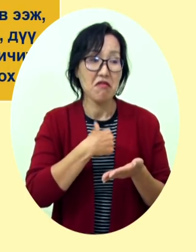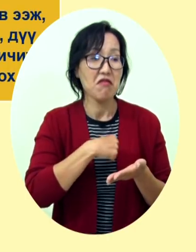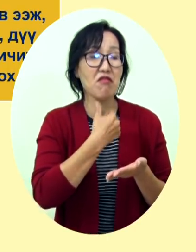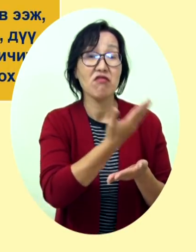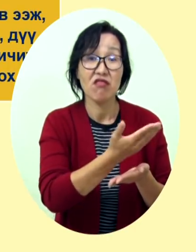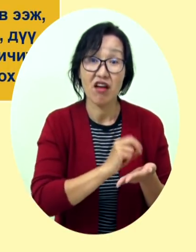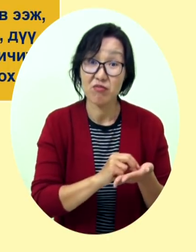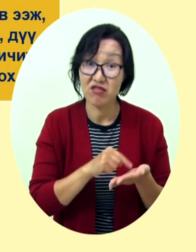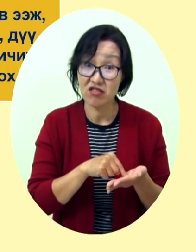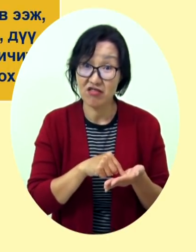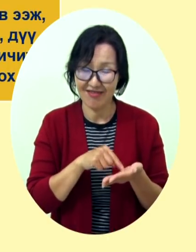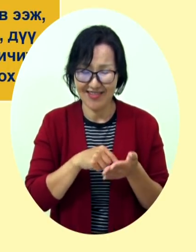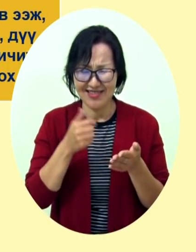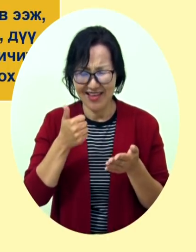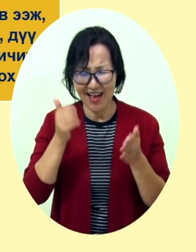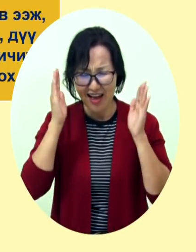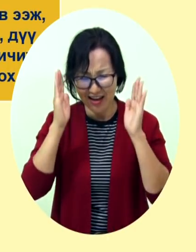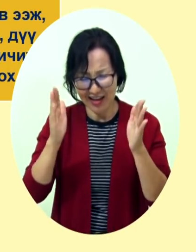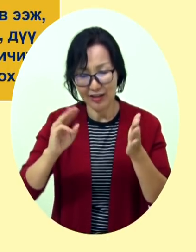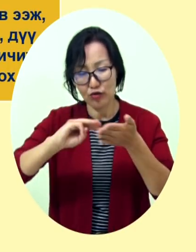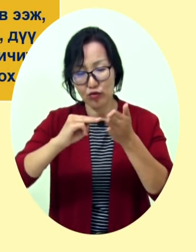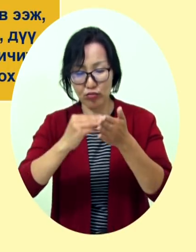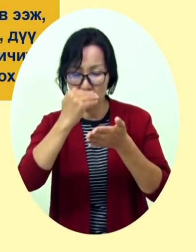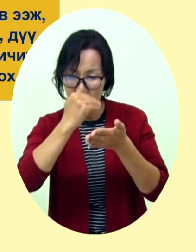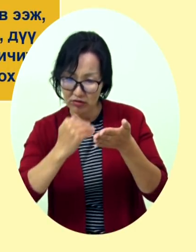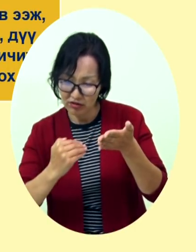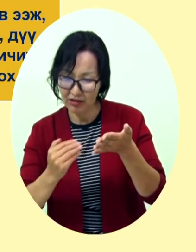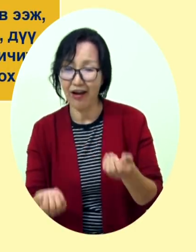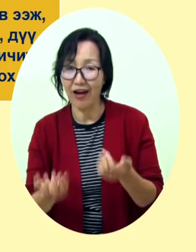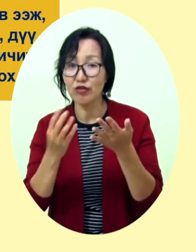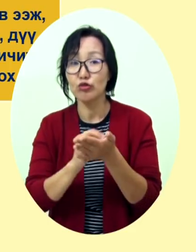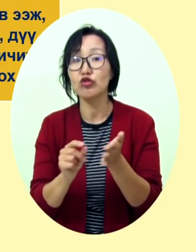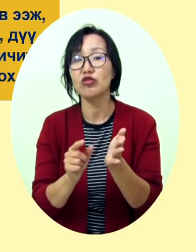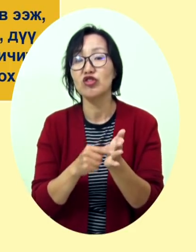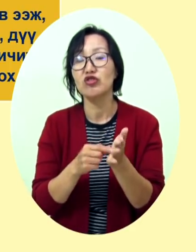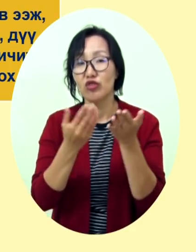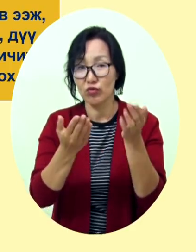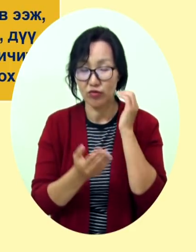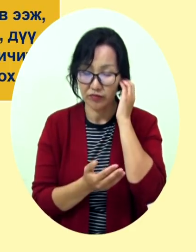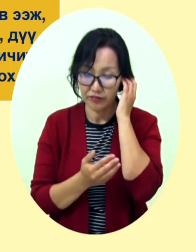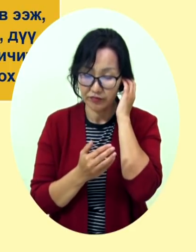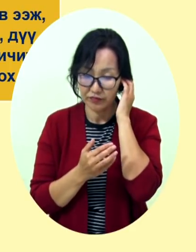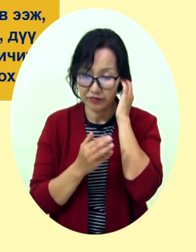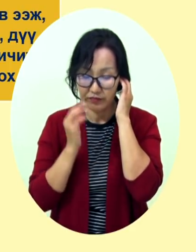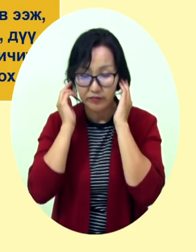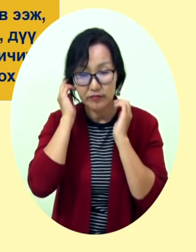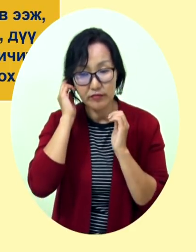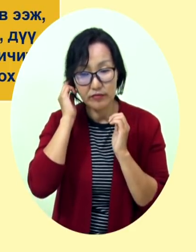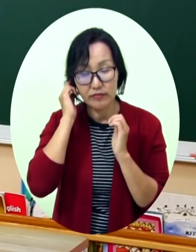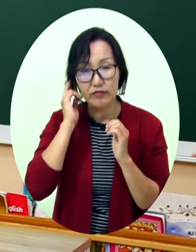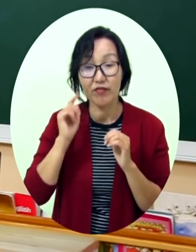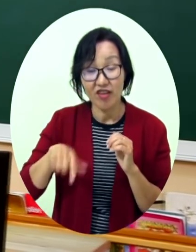бичиж байгаагаа сайн анхааралтай төлөвлөж гаргаж бичих ёстой юм байна. За, тэгвэл одоо бүгдээрээ самбарт багш руу